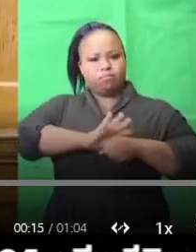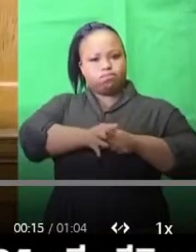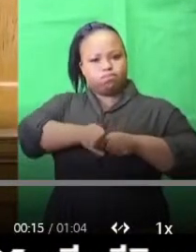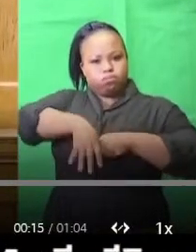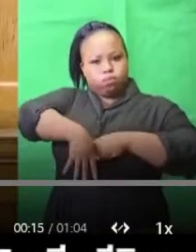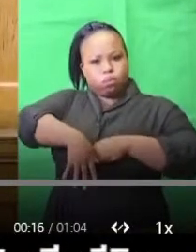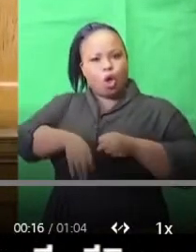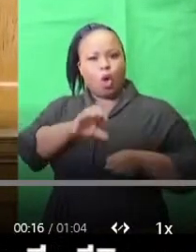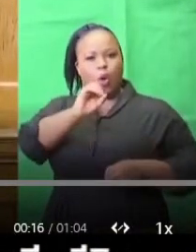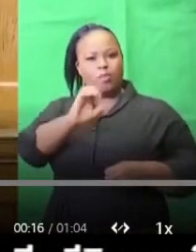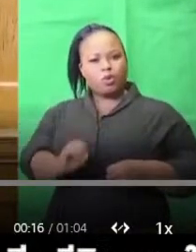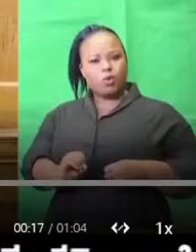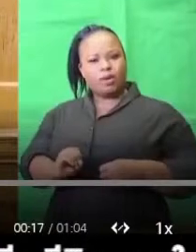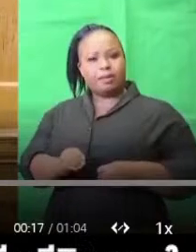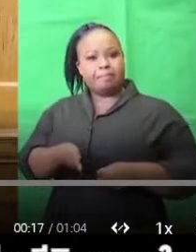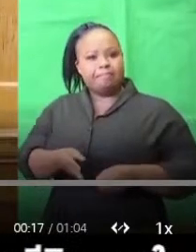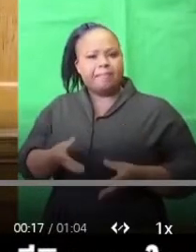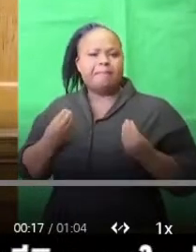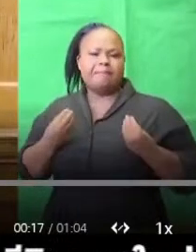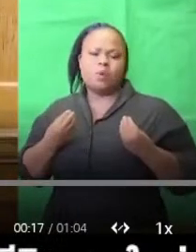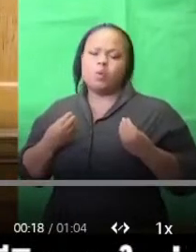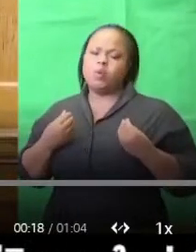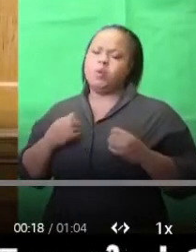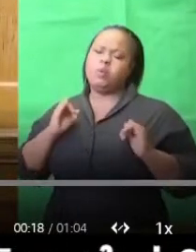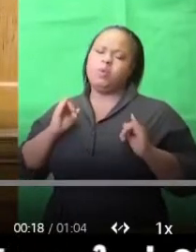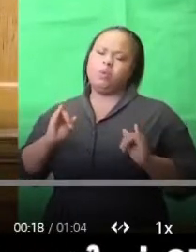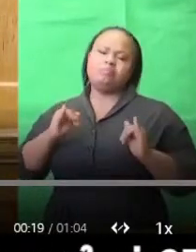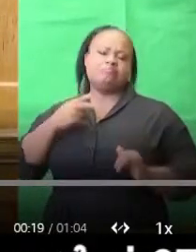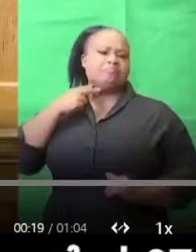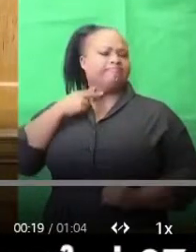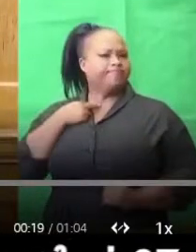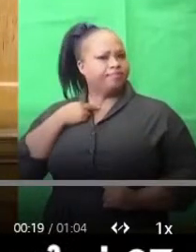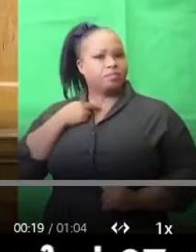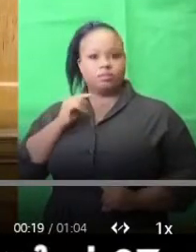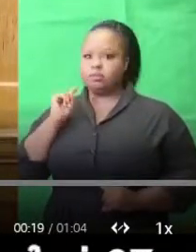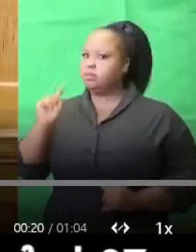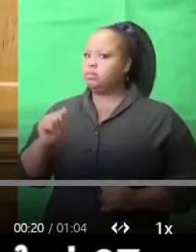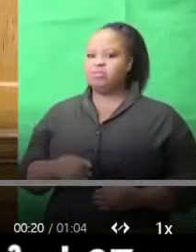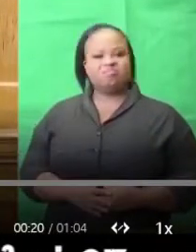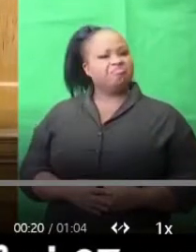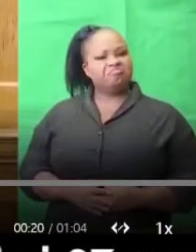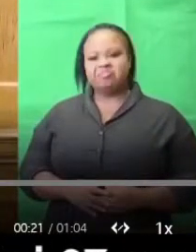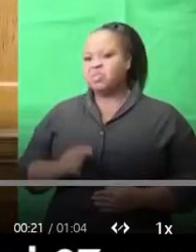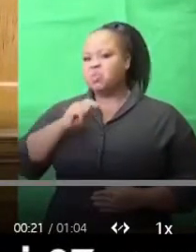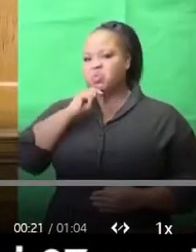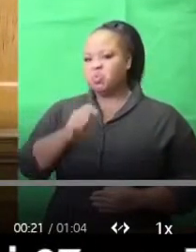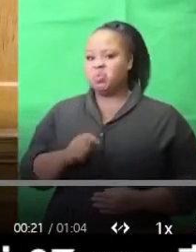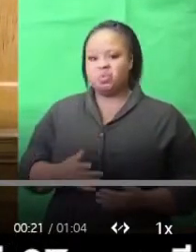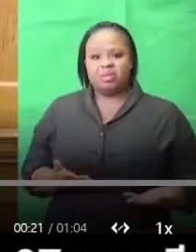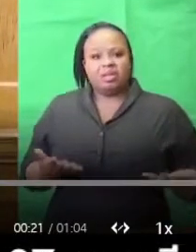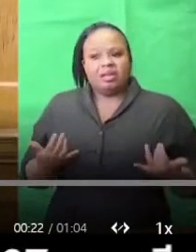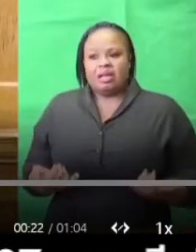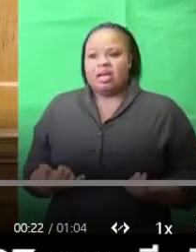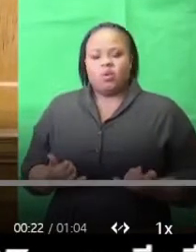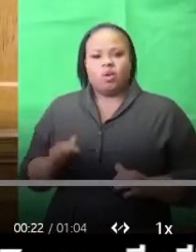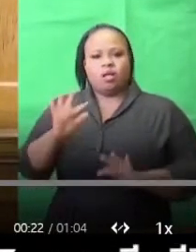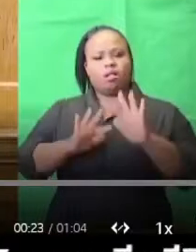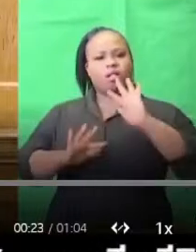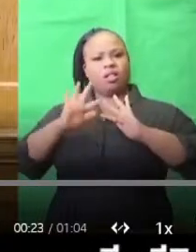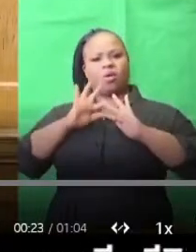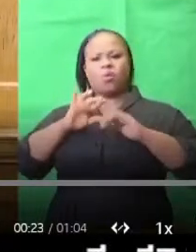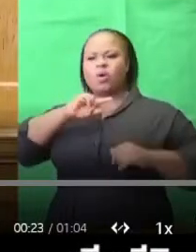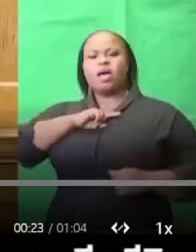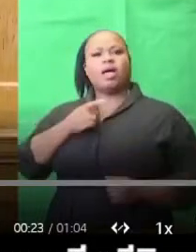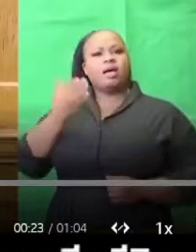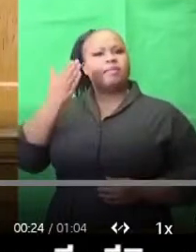โคลน veryIn This Is x Clear and CompleteList And Just Find The Fashionfrom